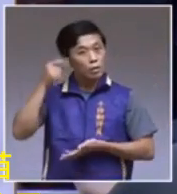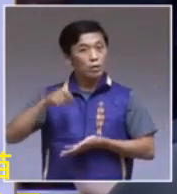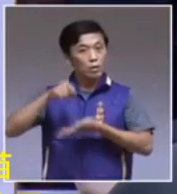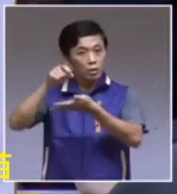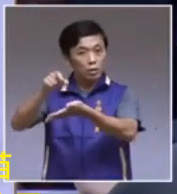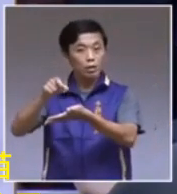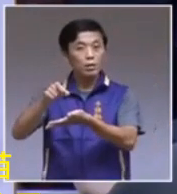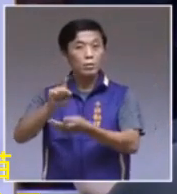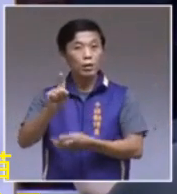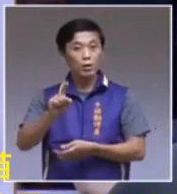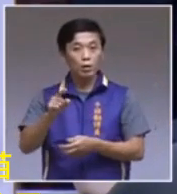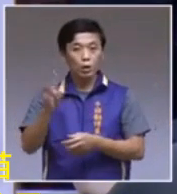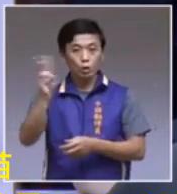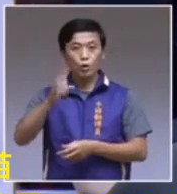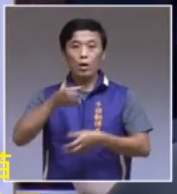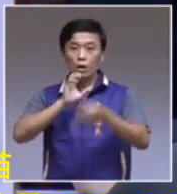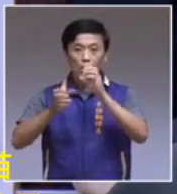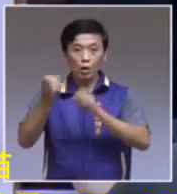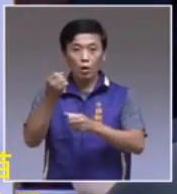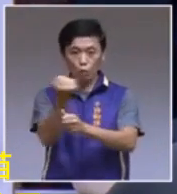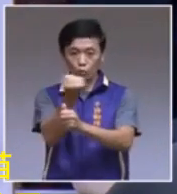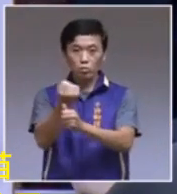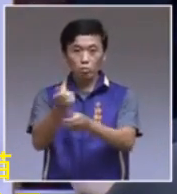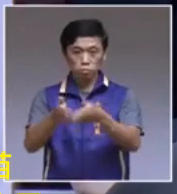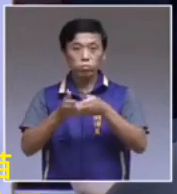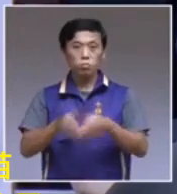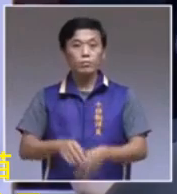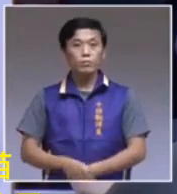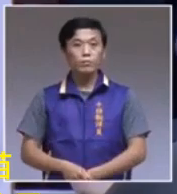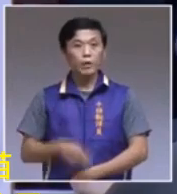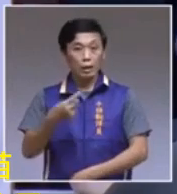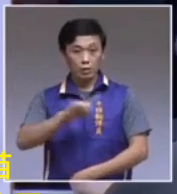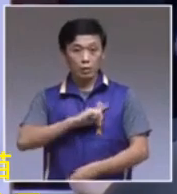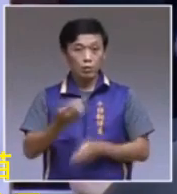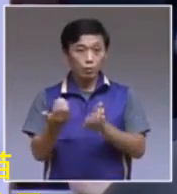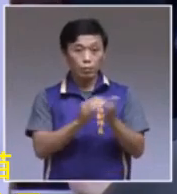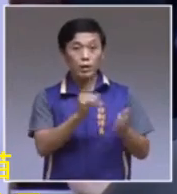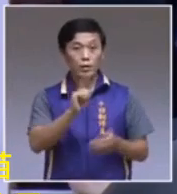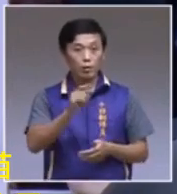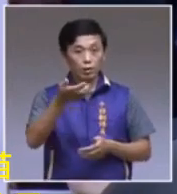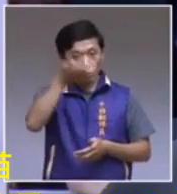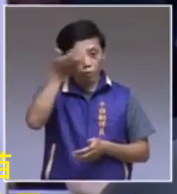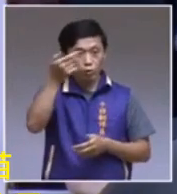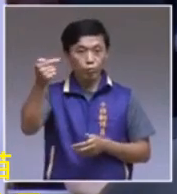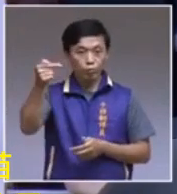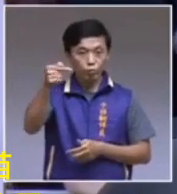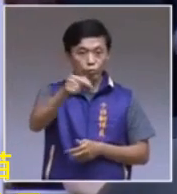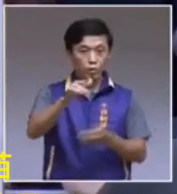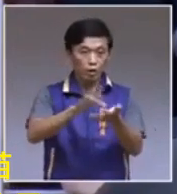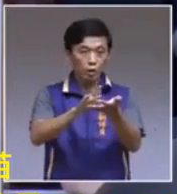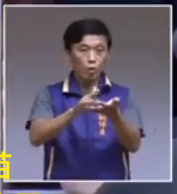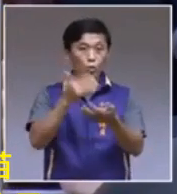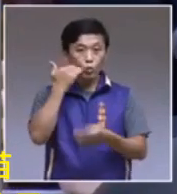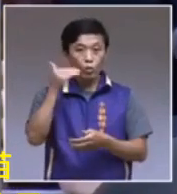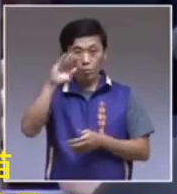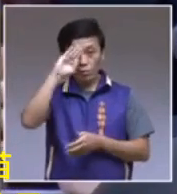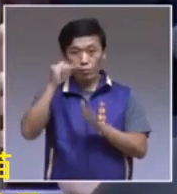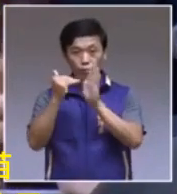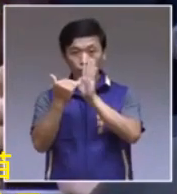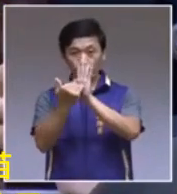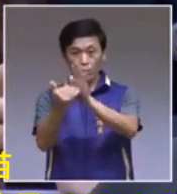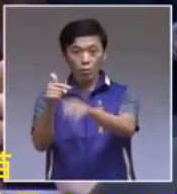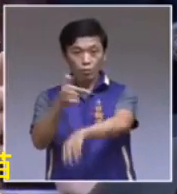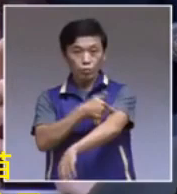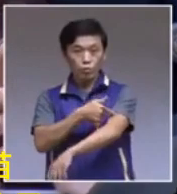制水分的摄取，那也可以备用一点退烧药。那接种之后如果有不适